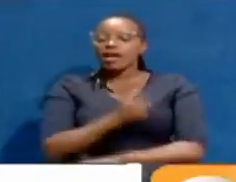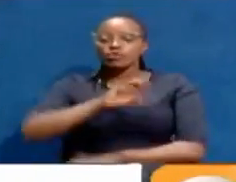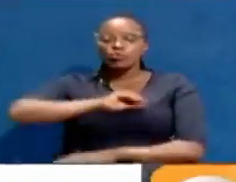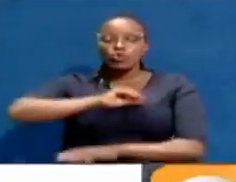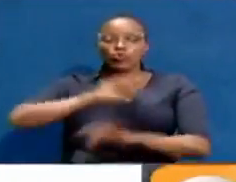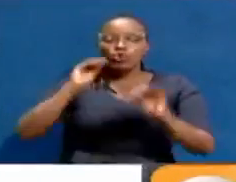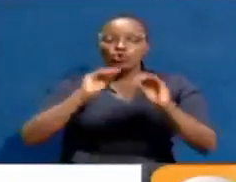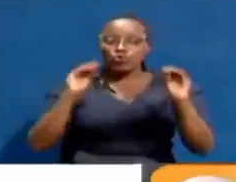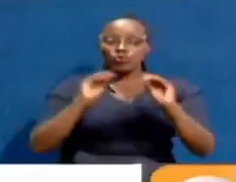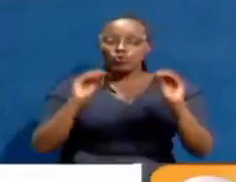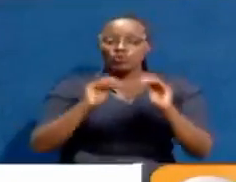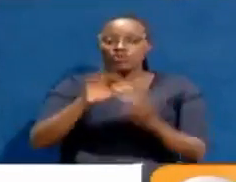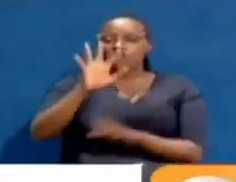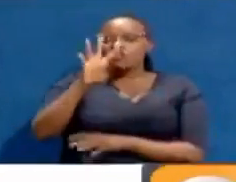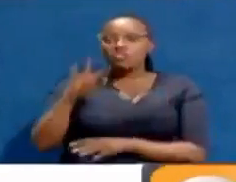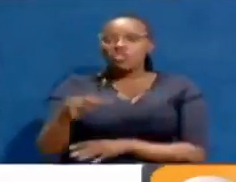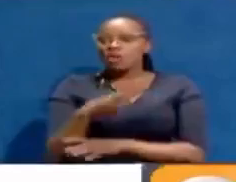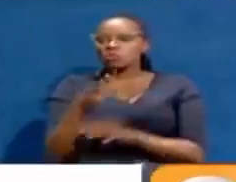own